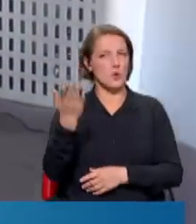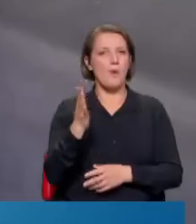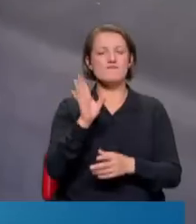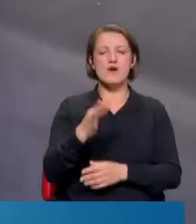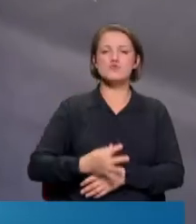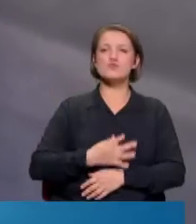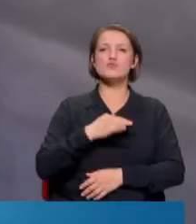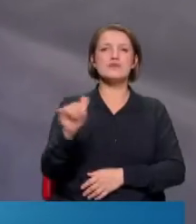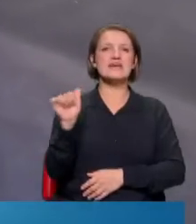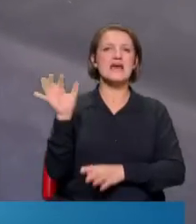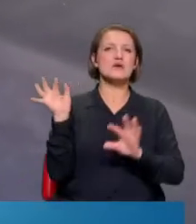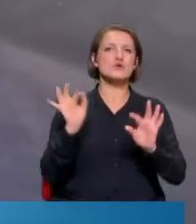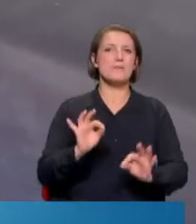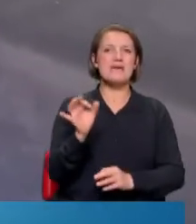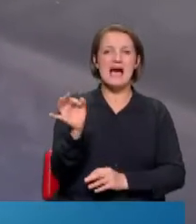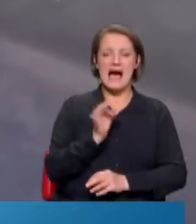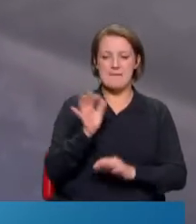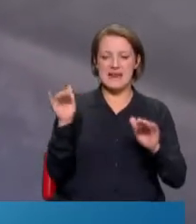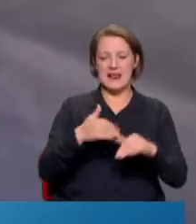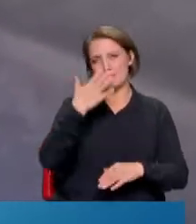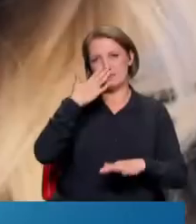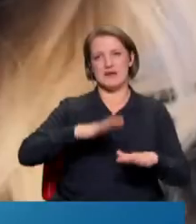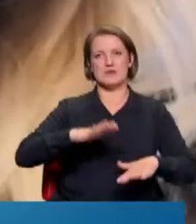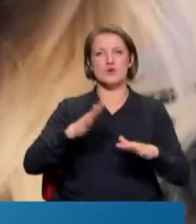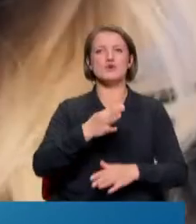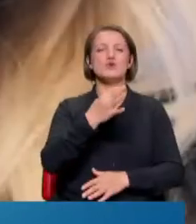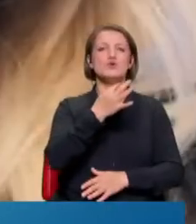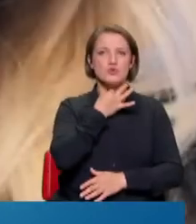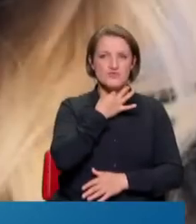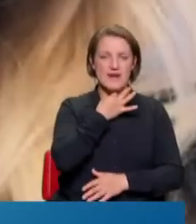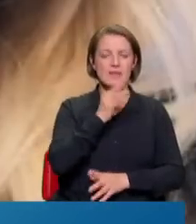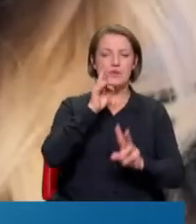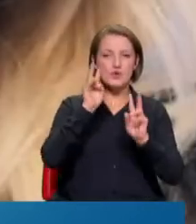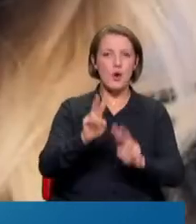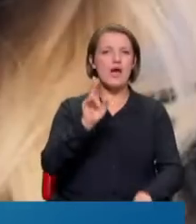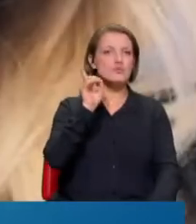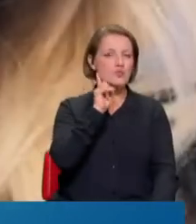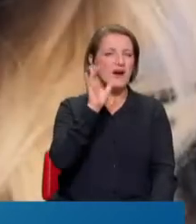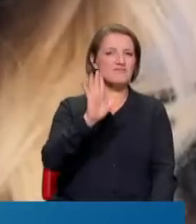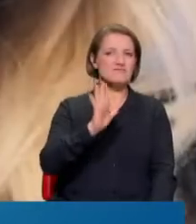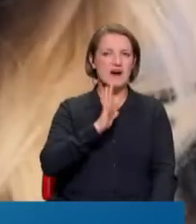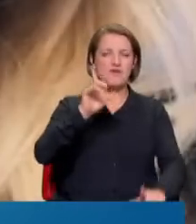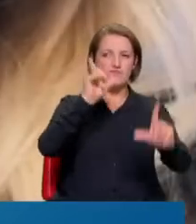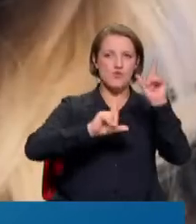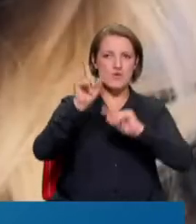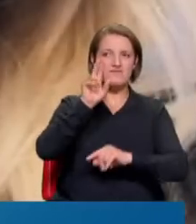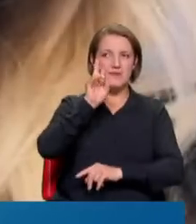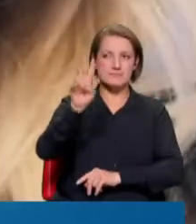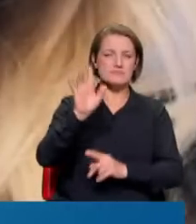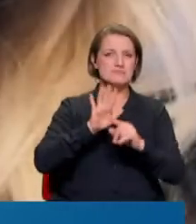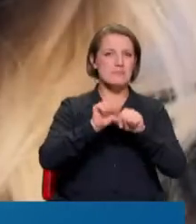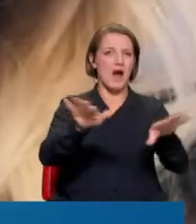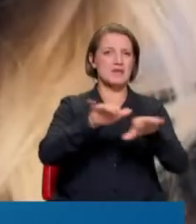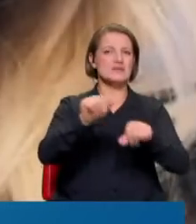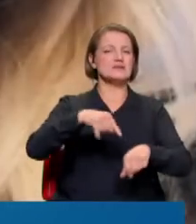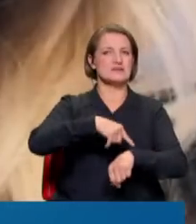ve umutla dönmesini bir haber gelmesini bekliyor Lütfen görenler Duyanlar varsa fotoğrafla birlikte paylaşıldığı zaman